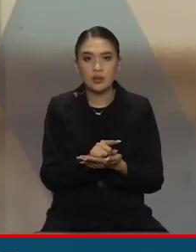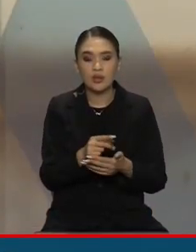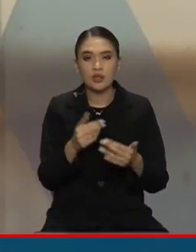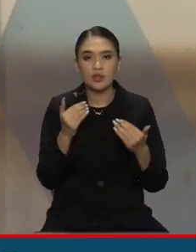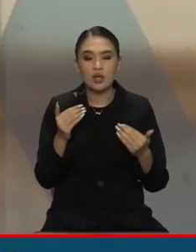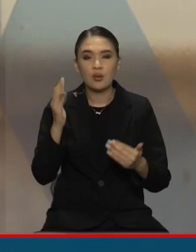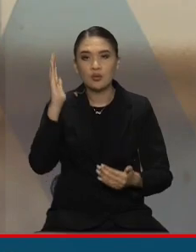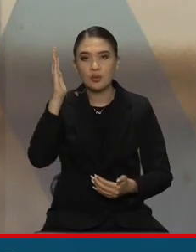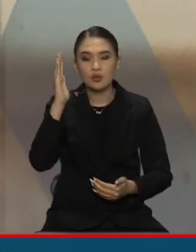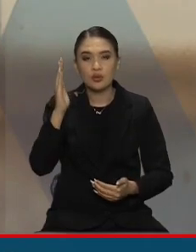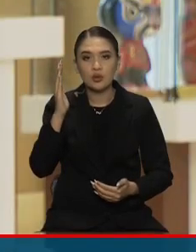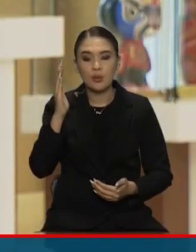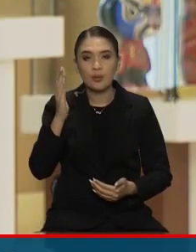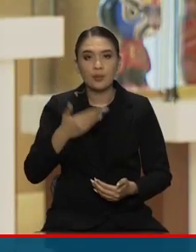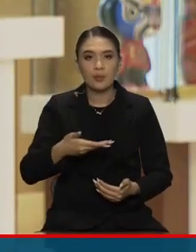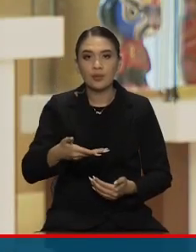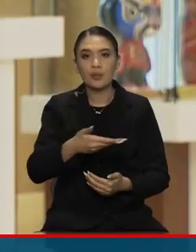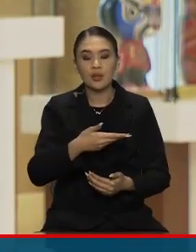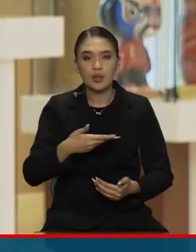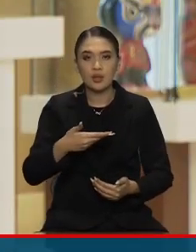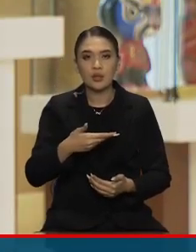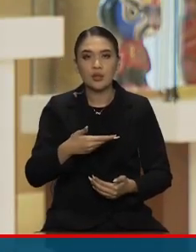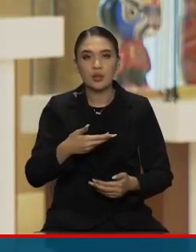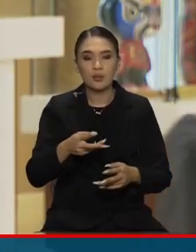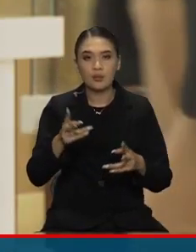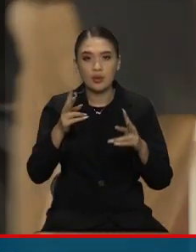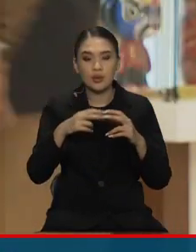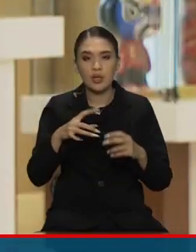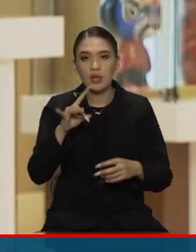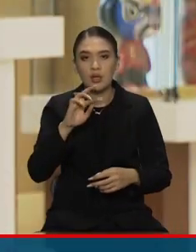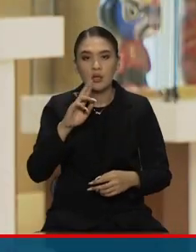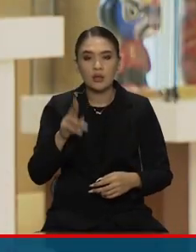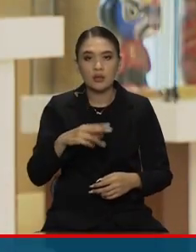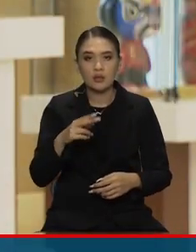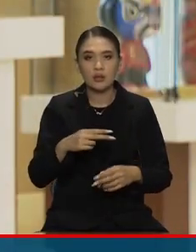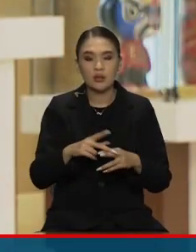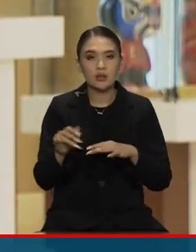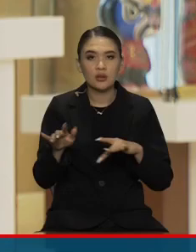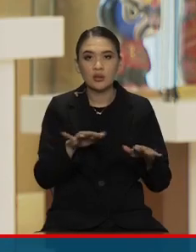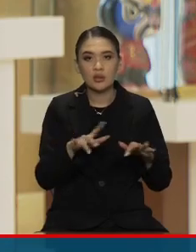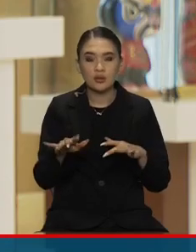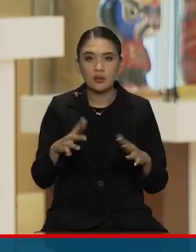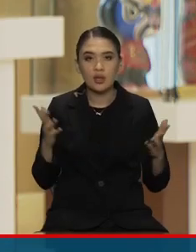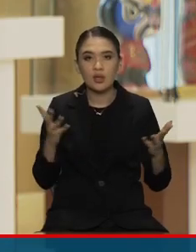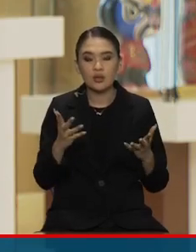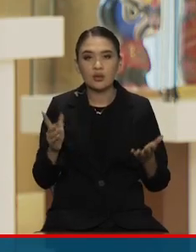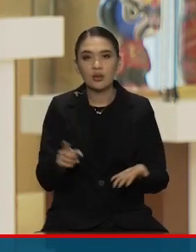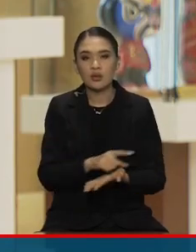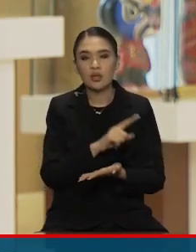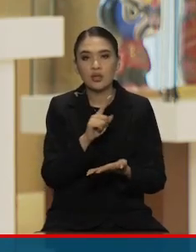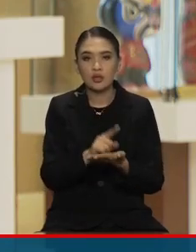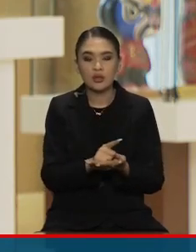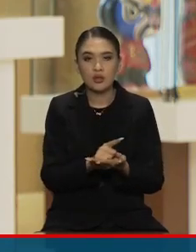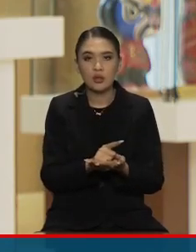в будущем Мы на будущее мы предусмотрели ряд действий которые должны в общем-то